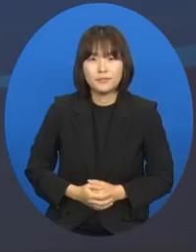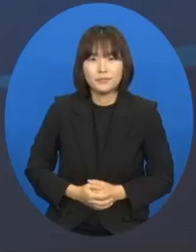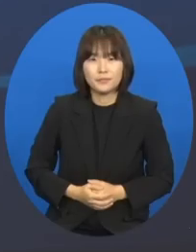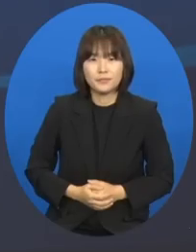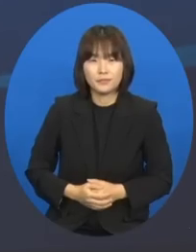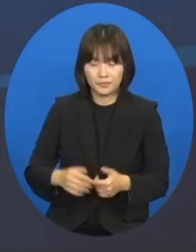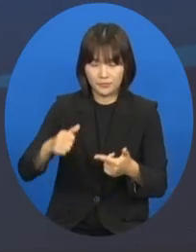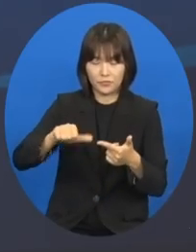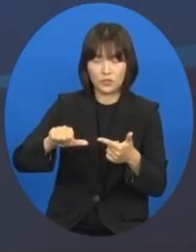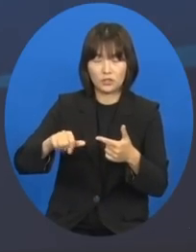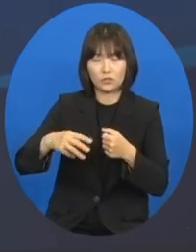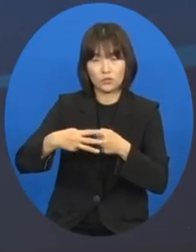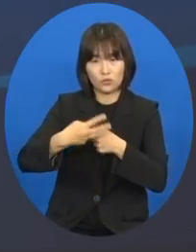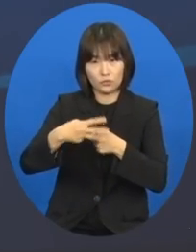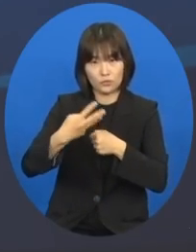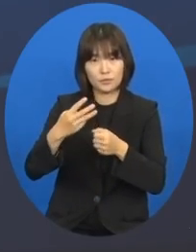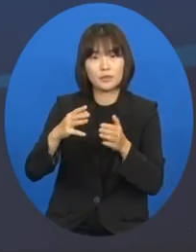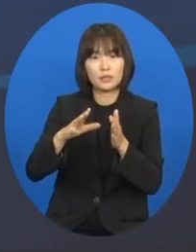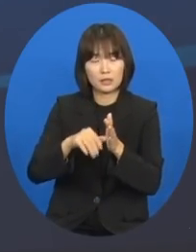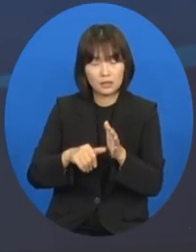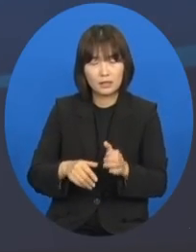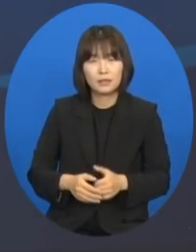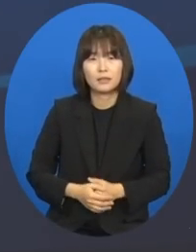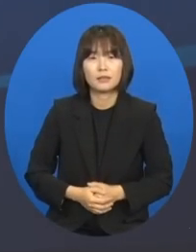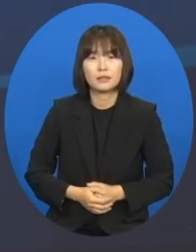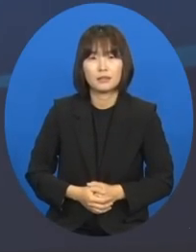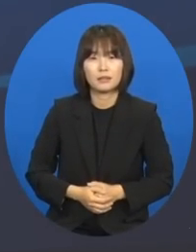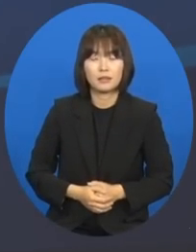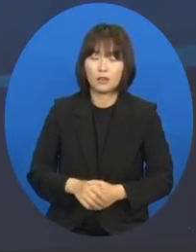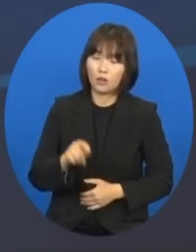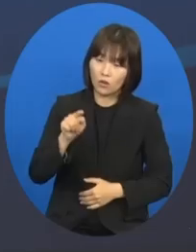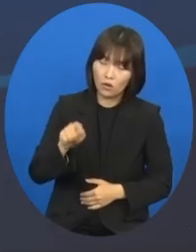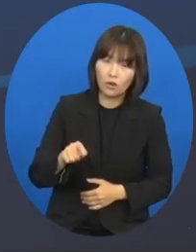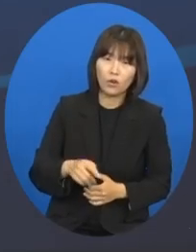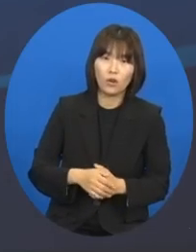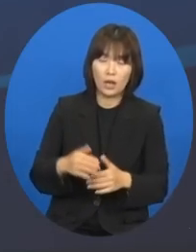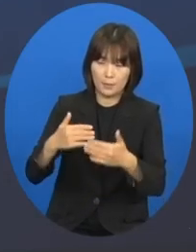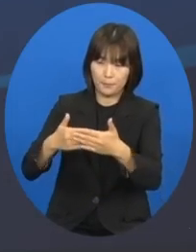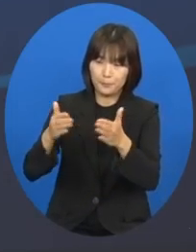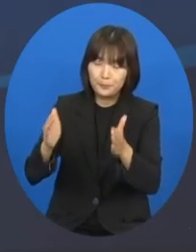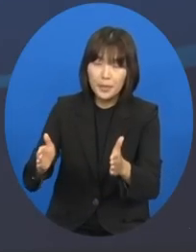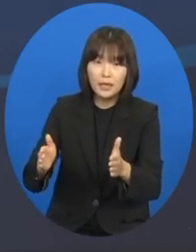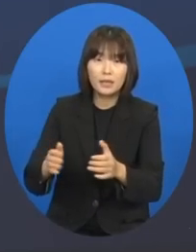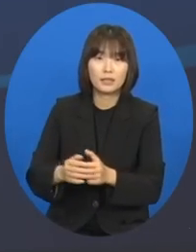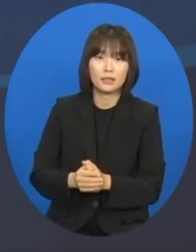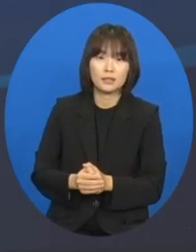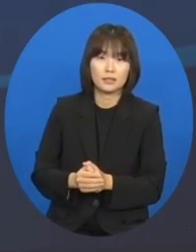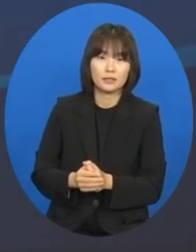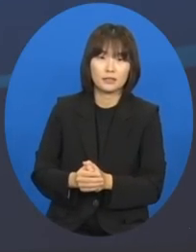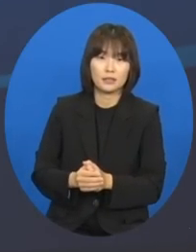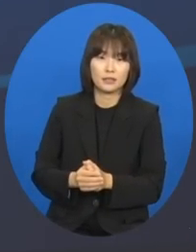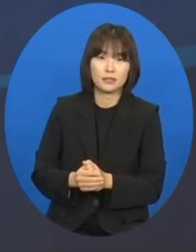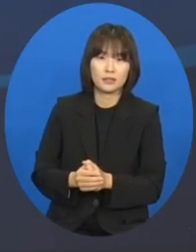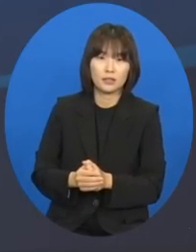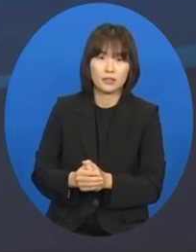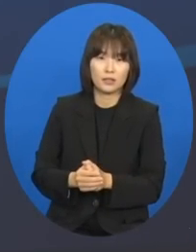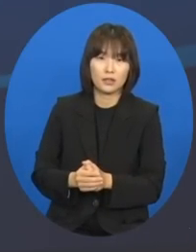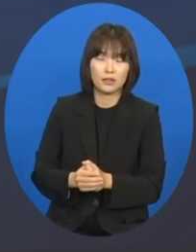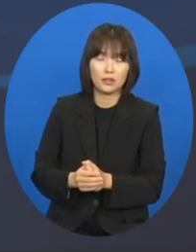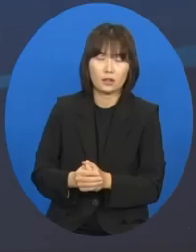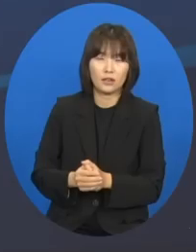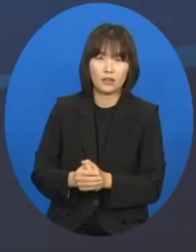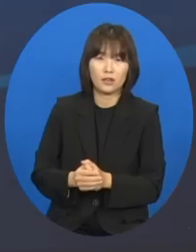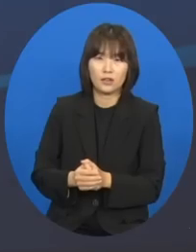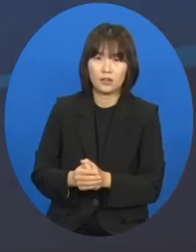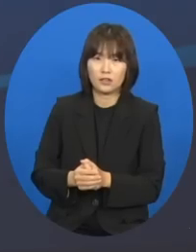3학년 때인데 야 지우나 너가 반에서네 친구들 어머니들이 데리고 가서 집에서